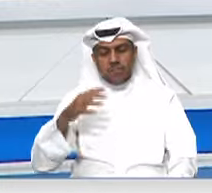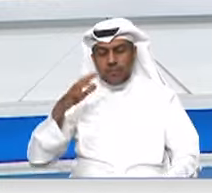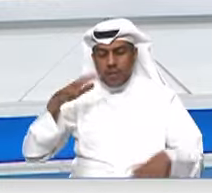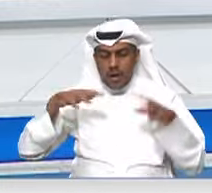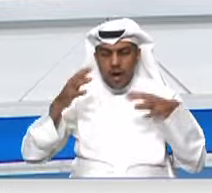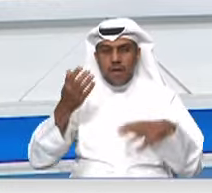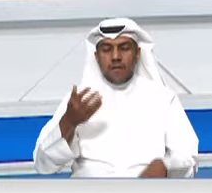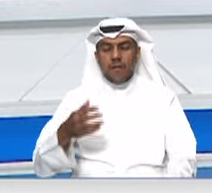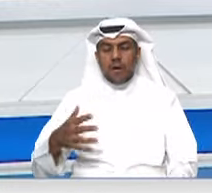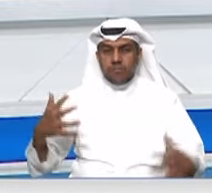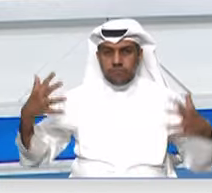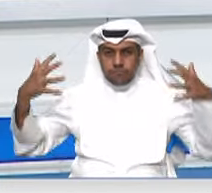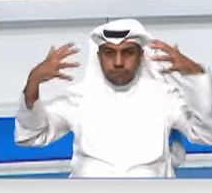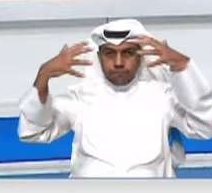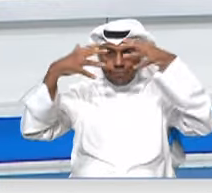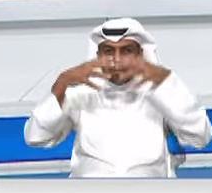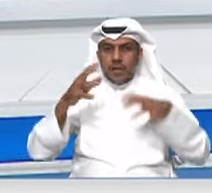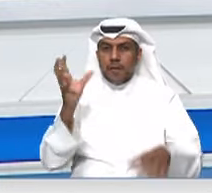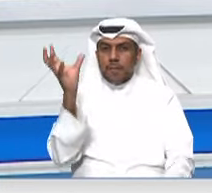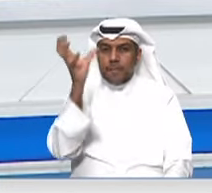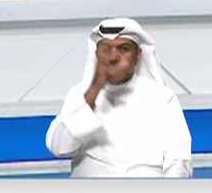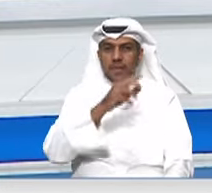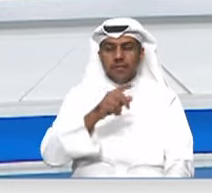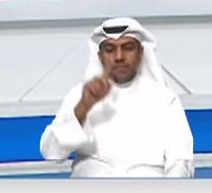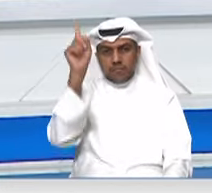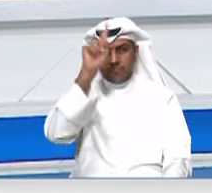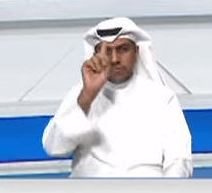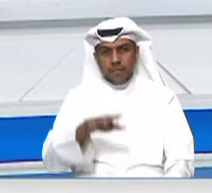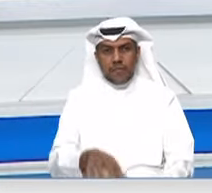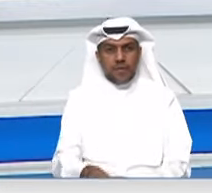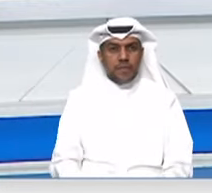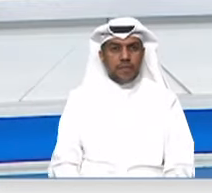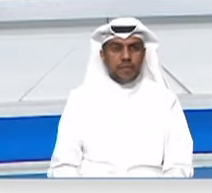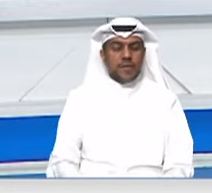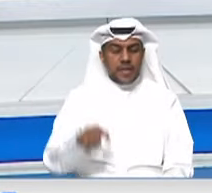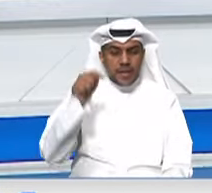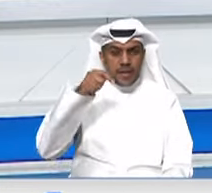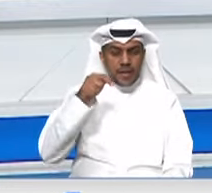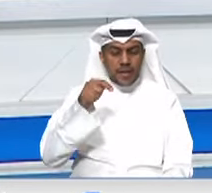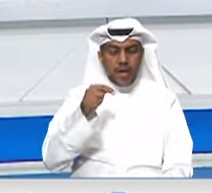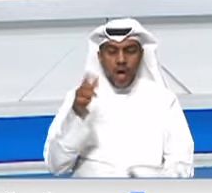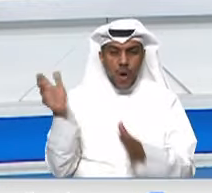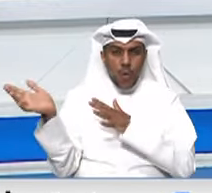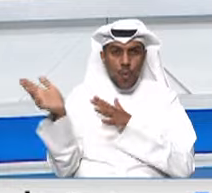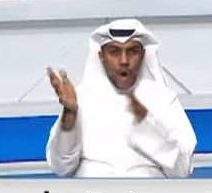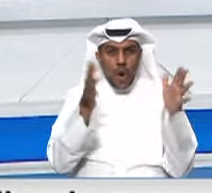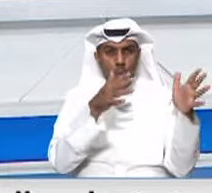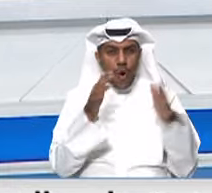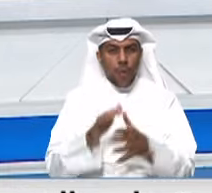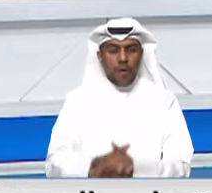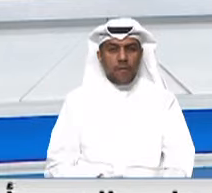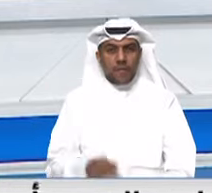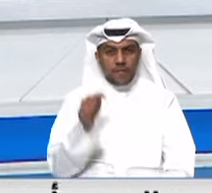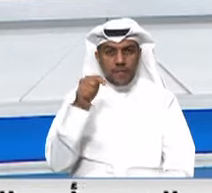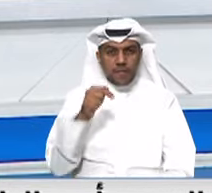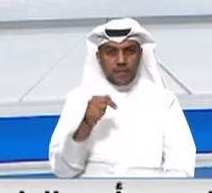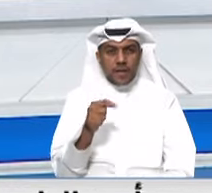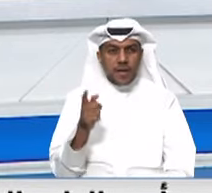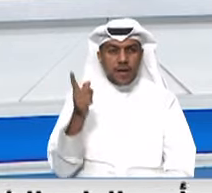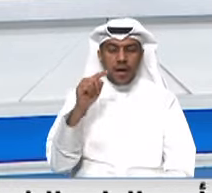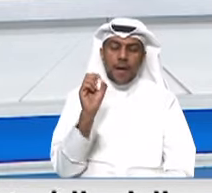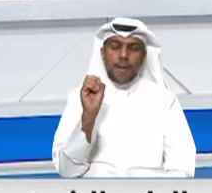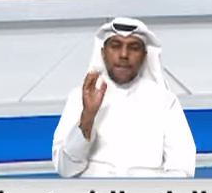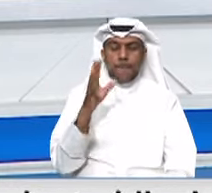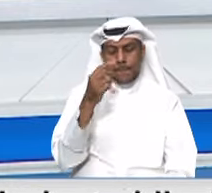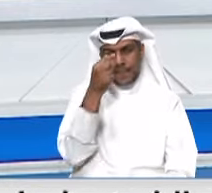رعدية محدودة على بعض المناطق. لا تزال الحالة الجوية مستمرة ويانا حتى صباح يوم